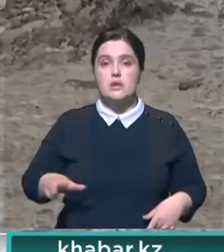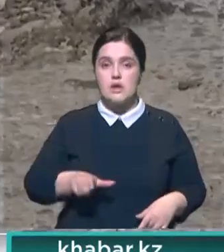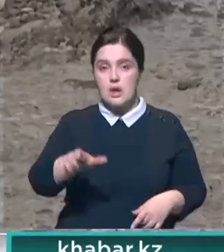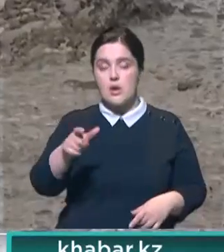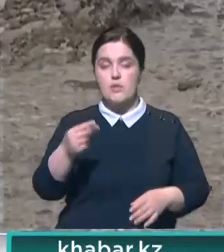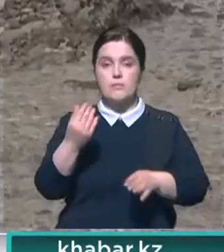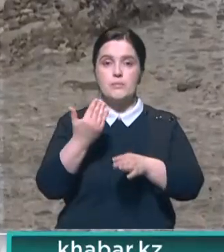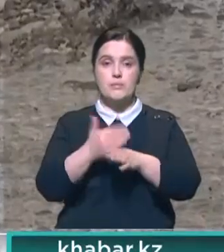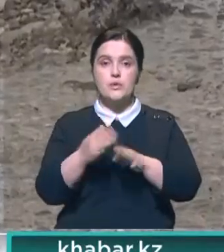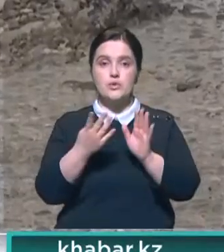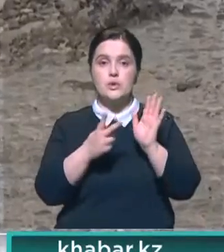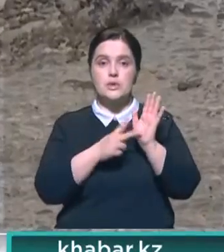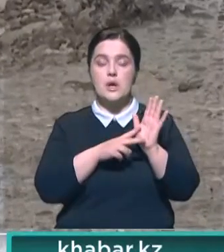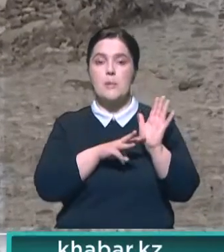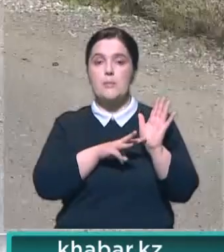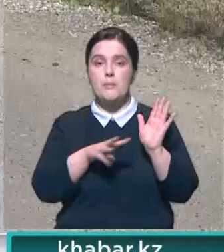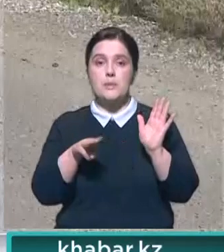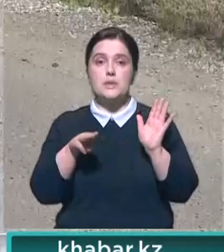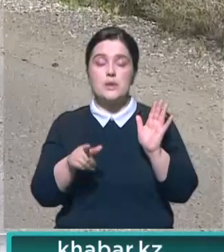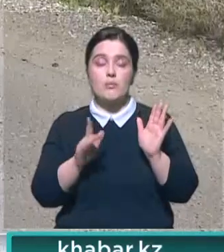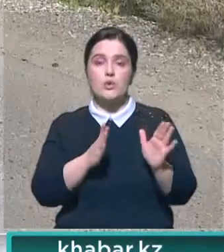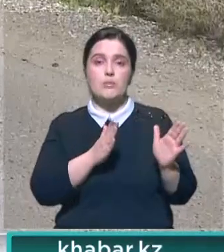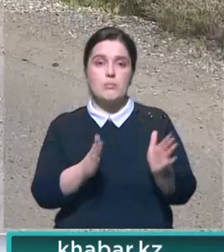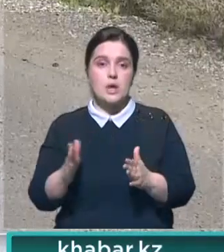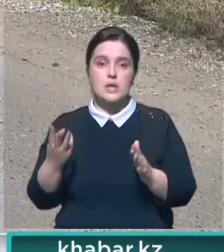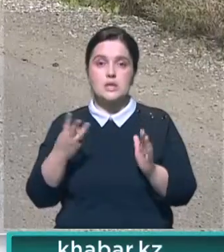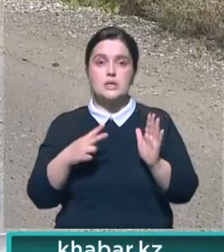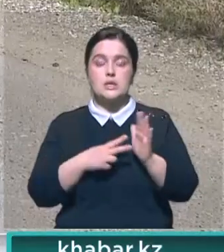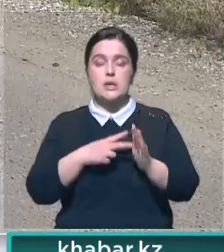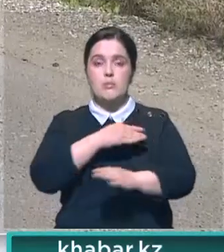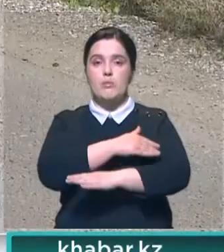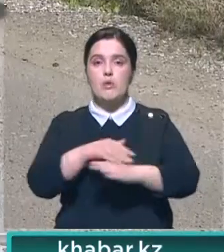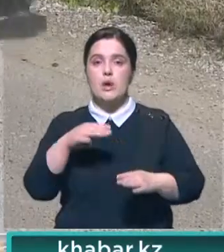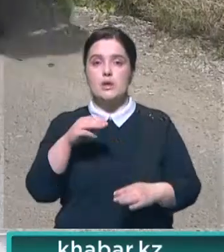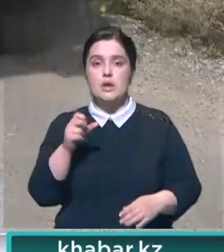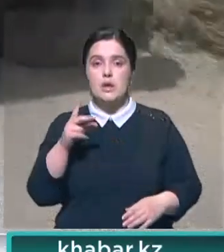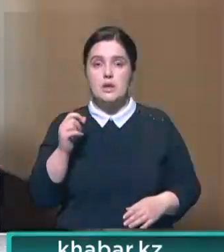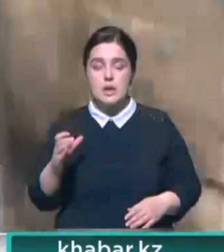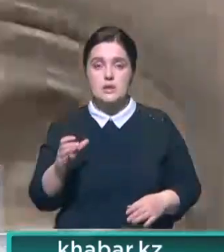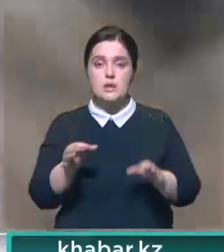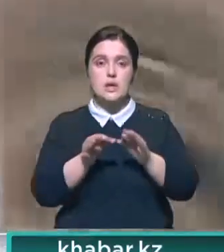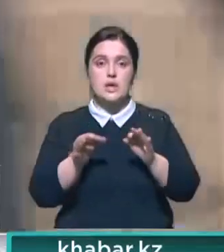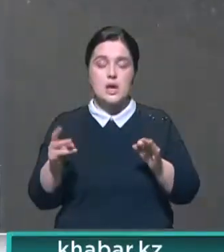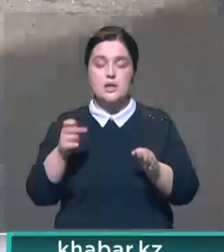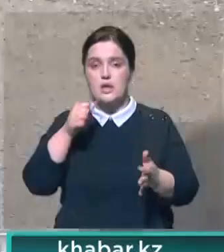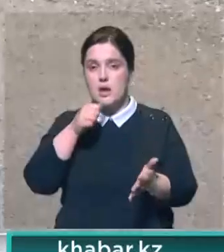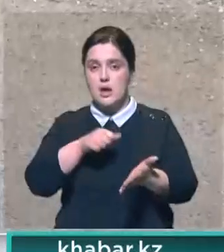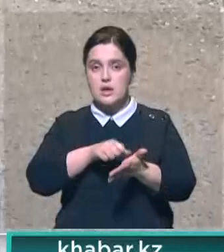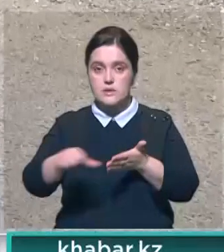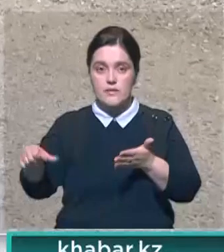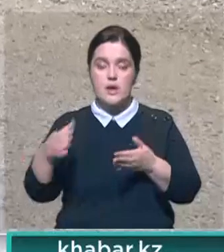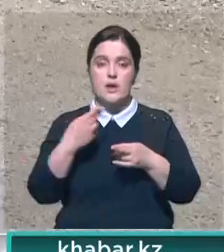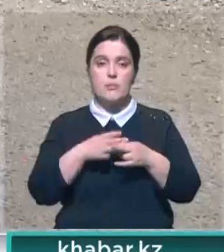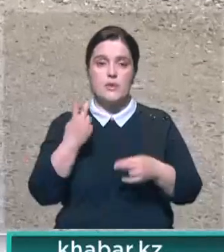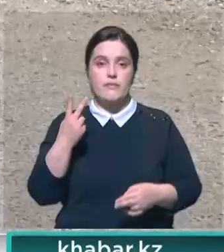значения выделено 47 миллионов тенге. Приведут в порядок и 37 улиц сел Таласского района. На их асфальтирование предусмотрено почти